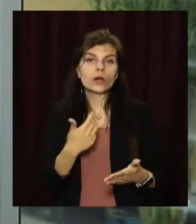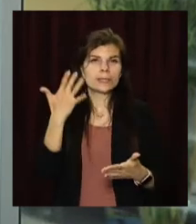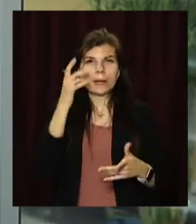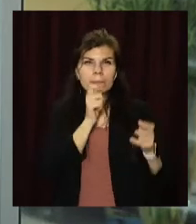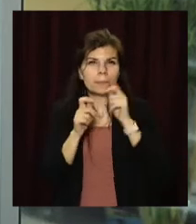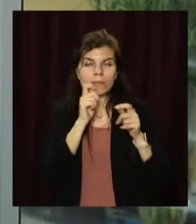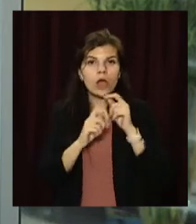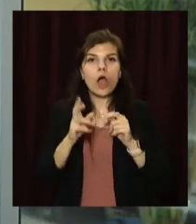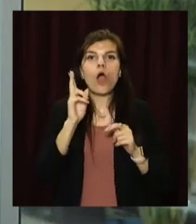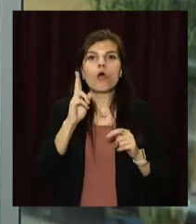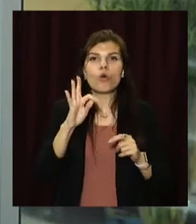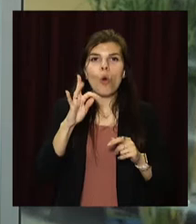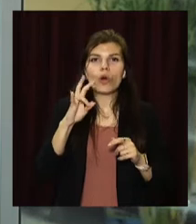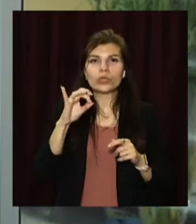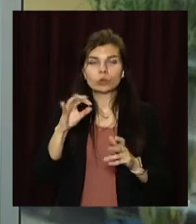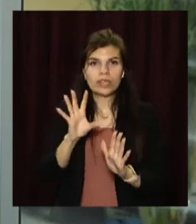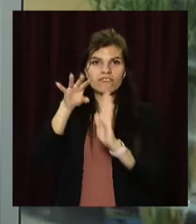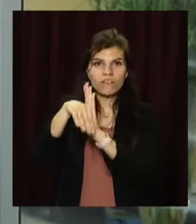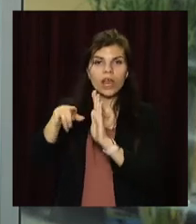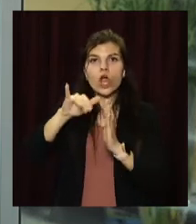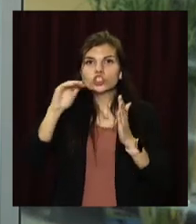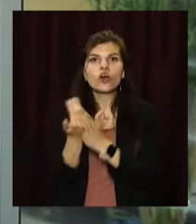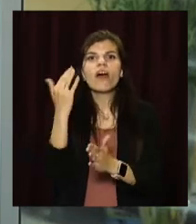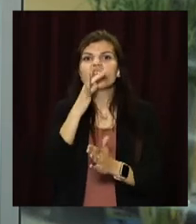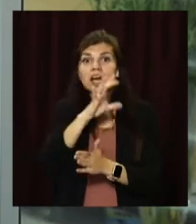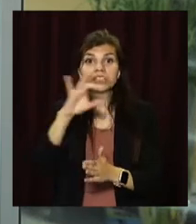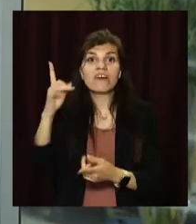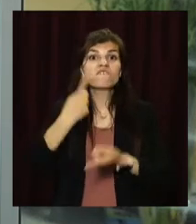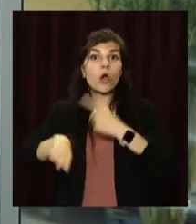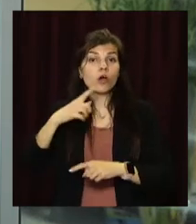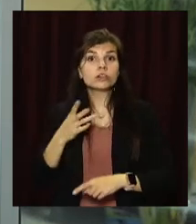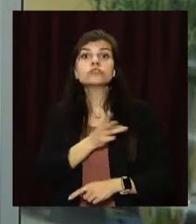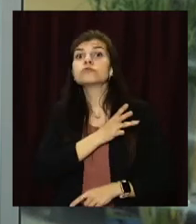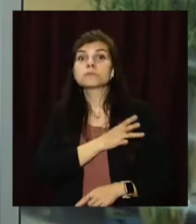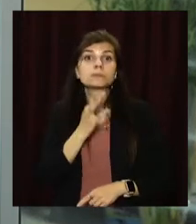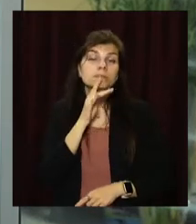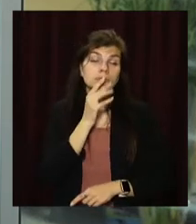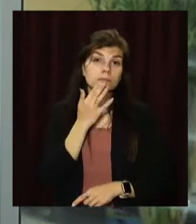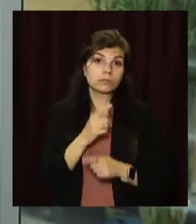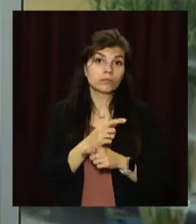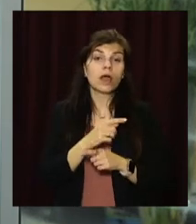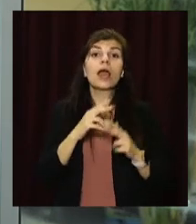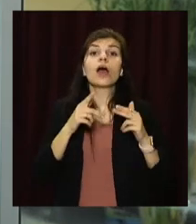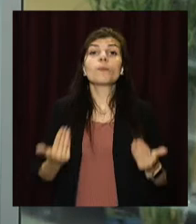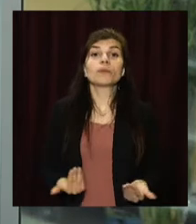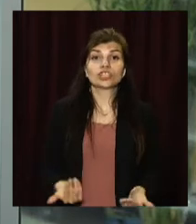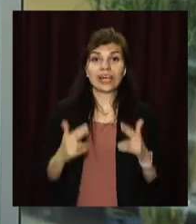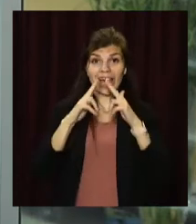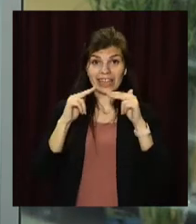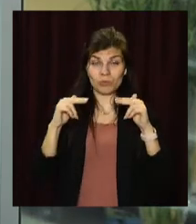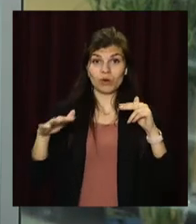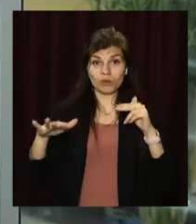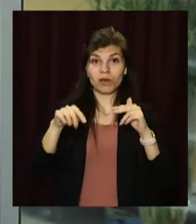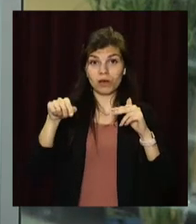на конституційний лад України та відновити радянський режим. За інформацією слідчих, мешканка Дніпропетровської області залучила